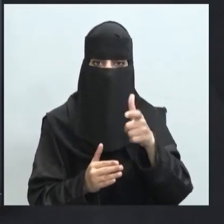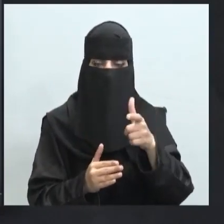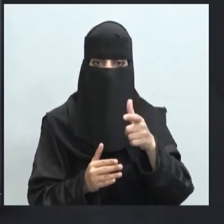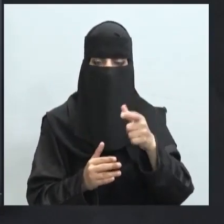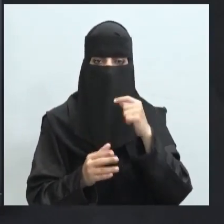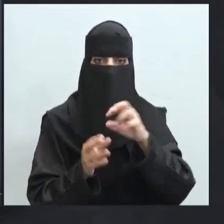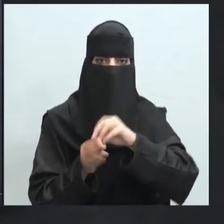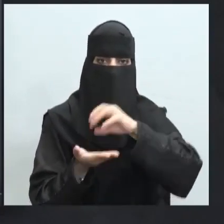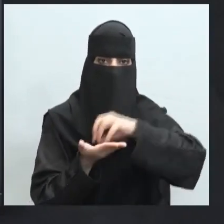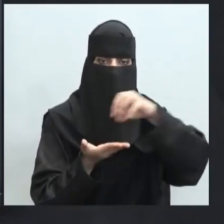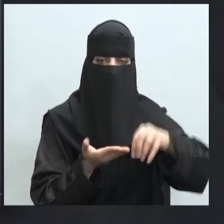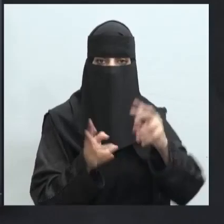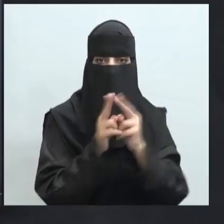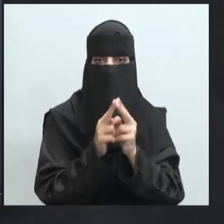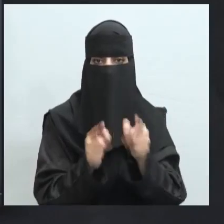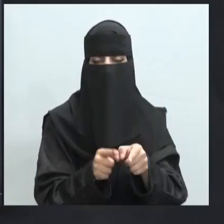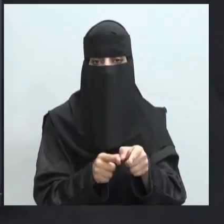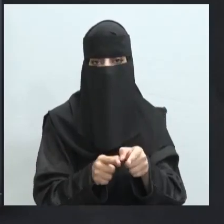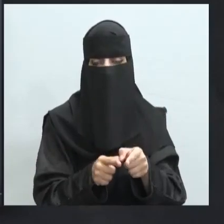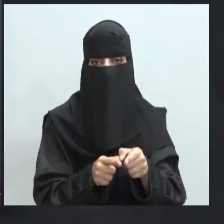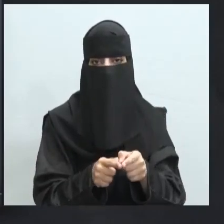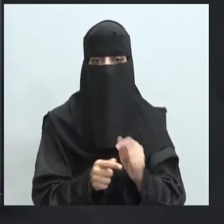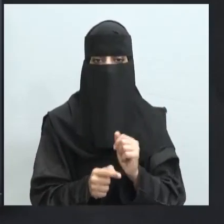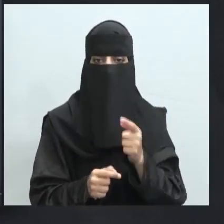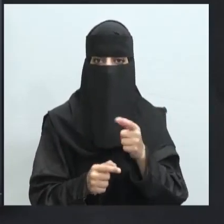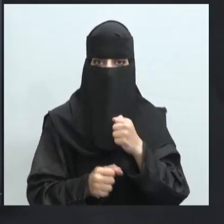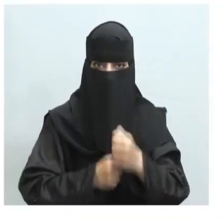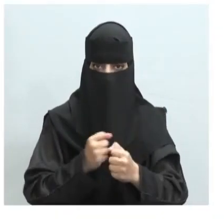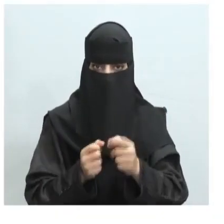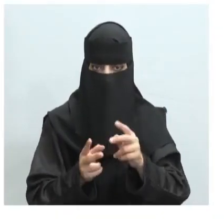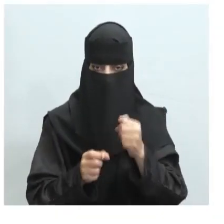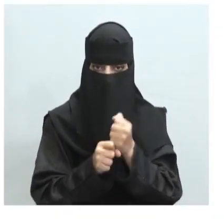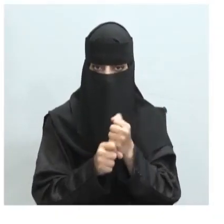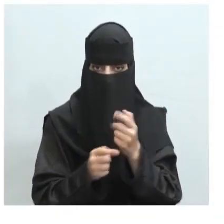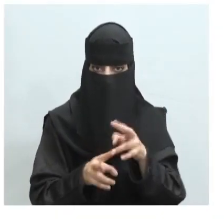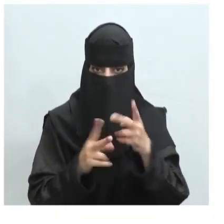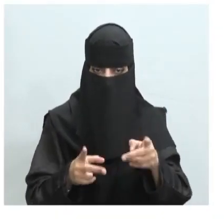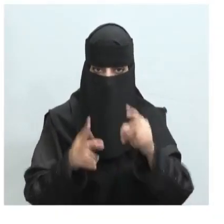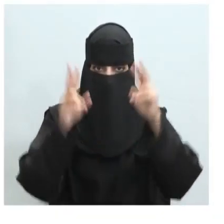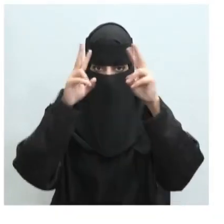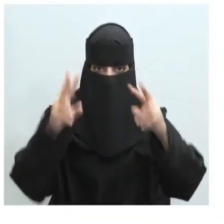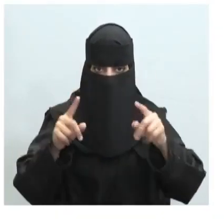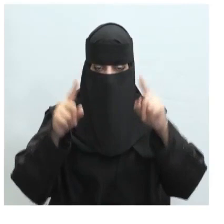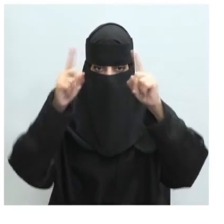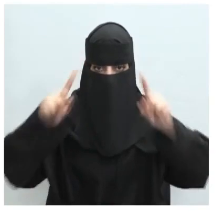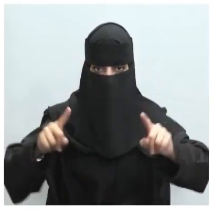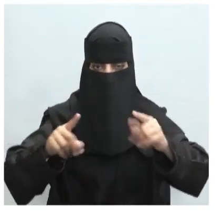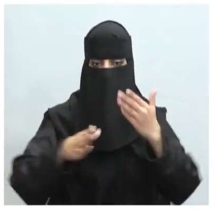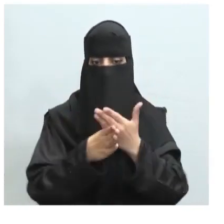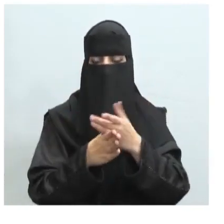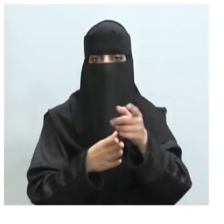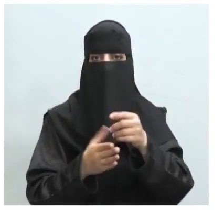التفريغ الكهربائي اذا يحدث البرق عزيزي الطالب وعزيزي الطالبه بسبب